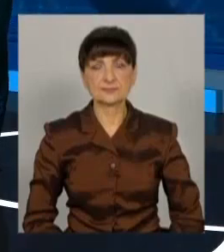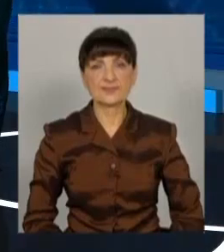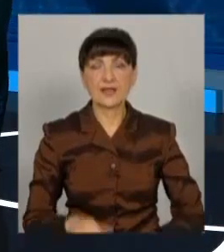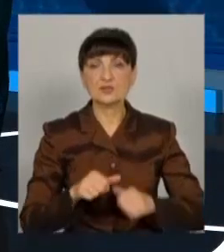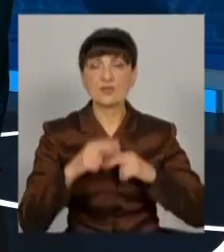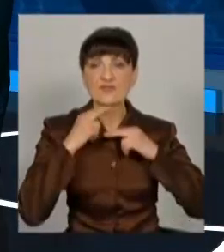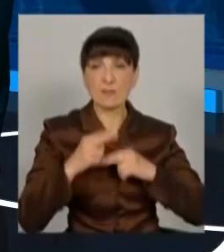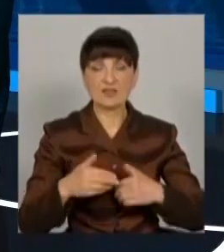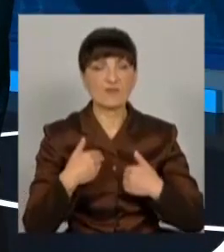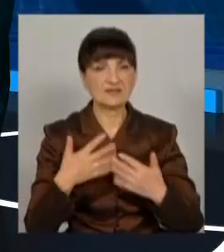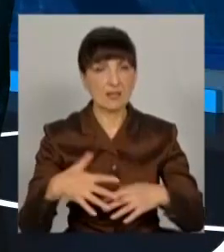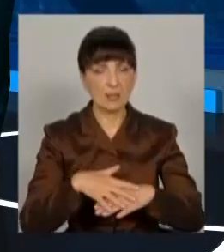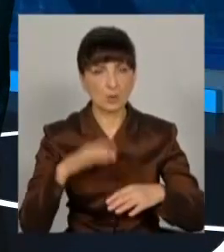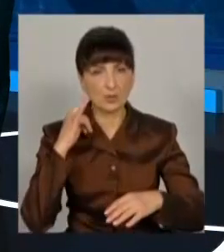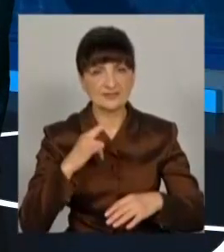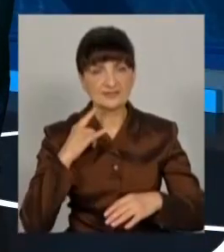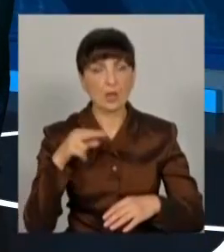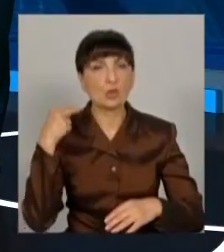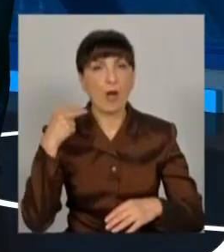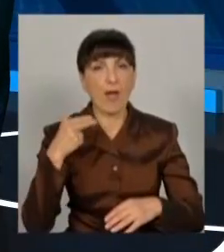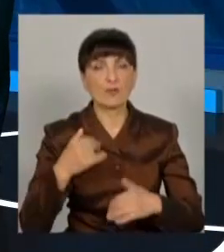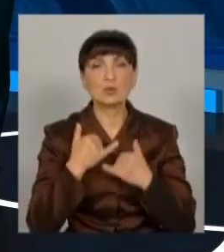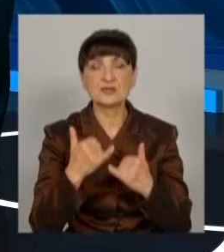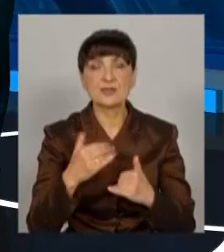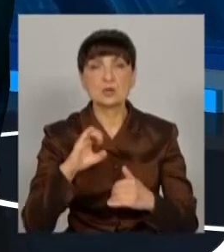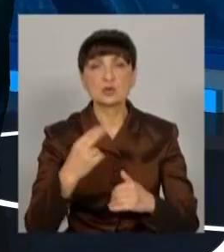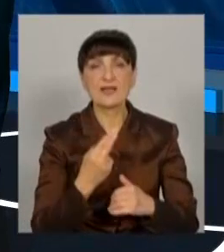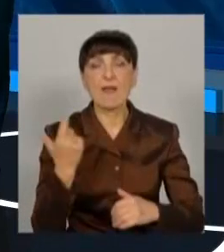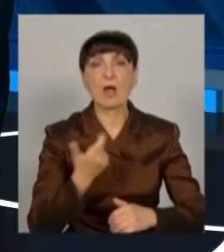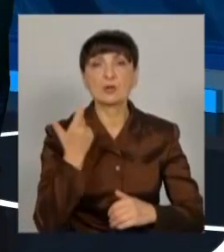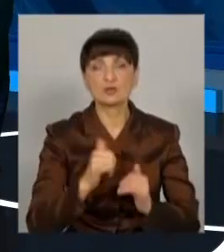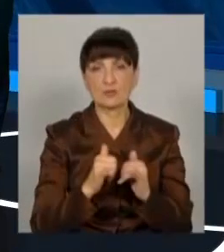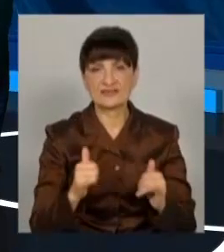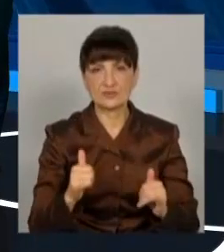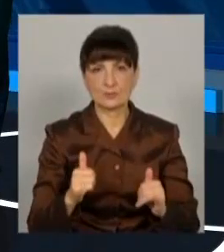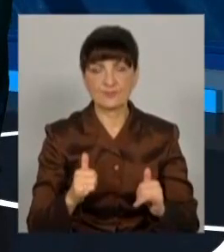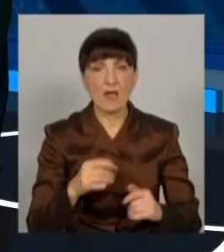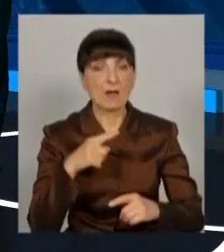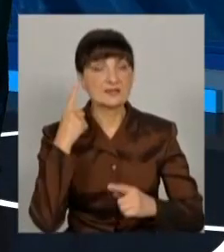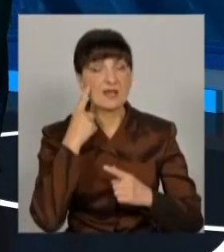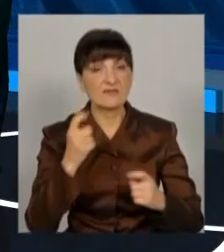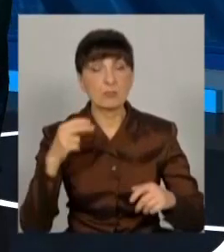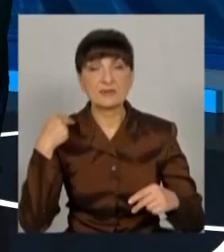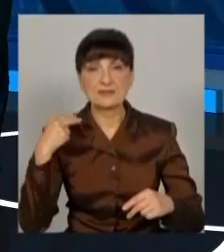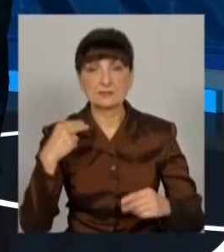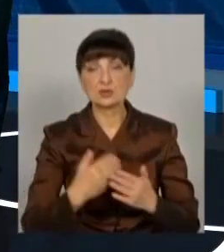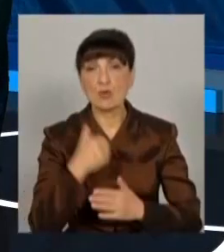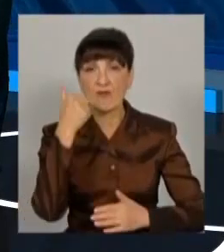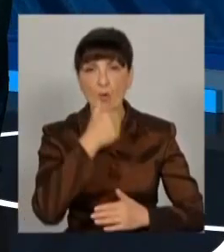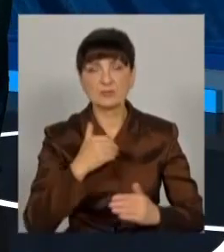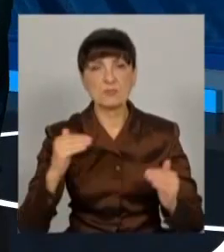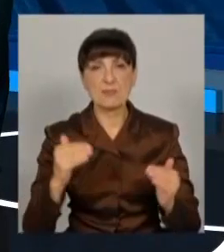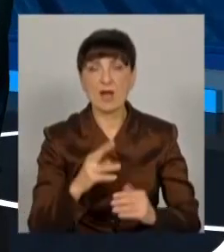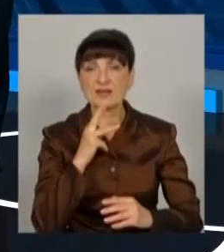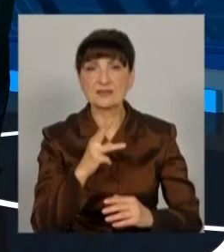Особое внимание в послании народа Казахстана Касым-Жомарт Токаев уделил социально-экономическому развитию. Как заявил президент, с нового года